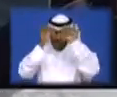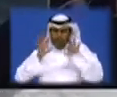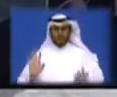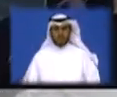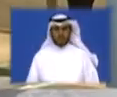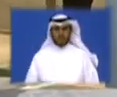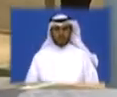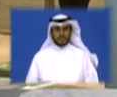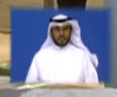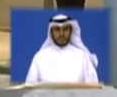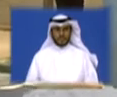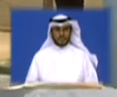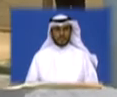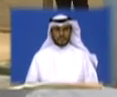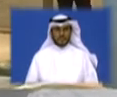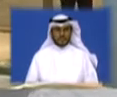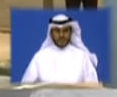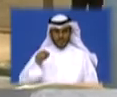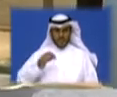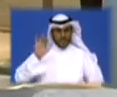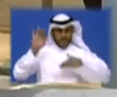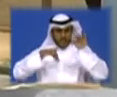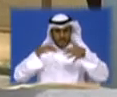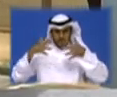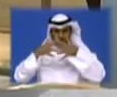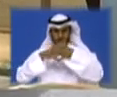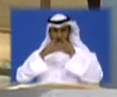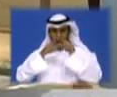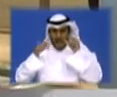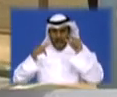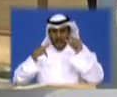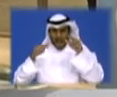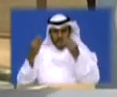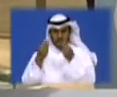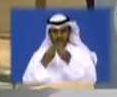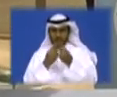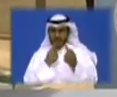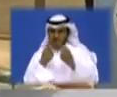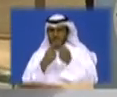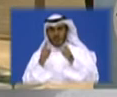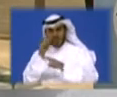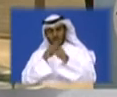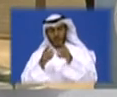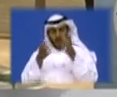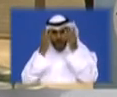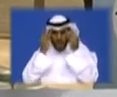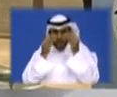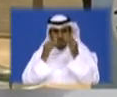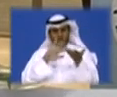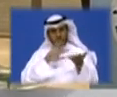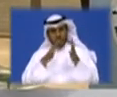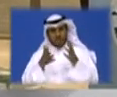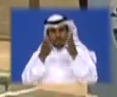عديدة. المؤتمر هذا فرصة لحوار خليجي تساهم فيه شخصيات دولية وتساهم